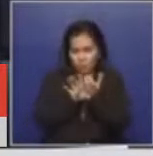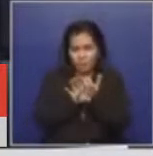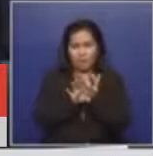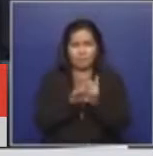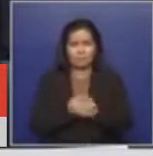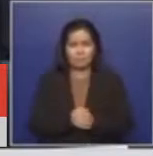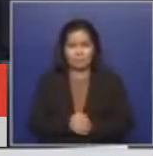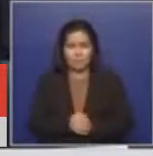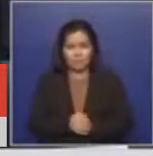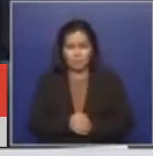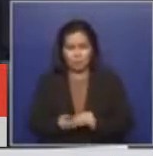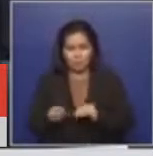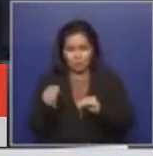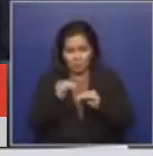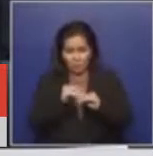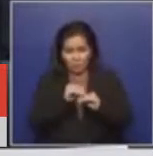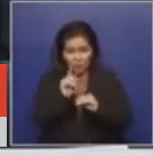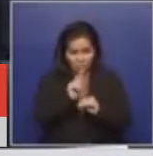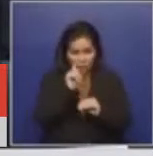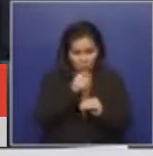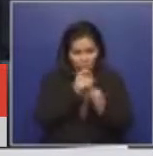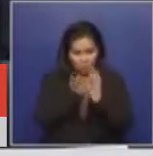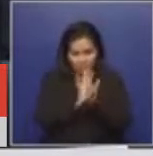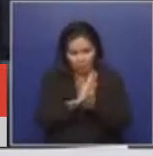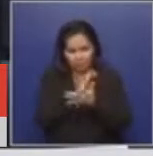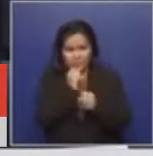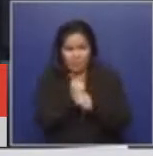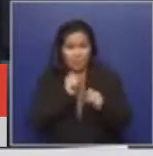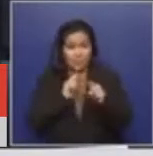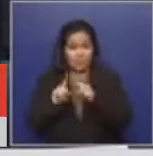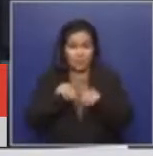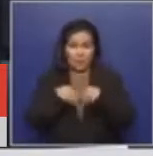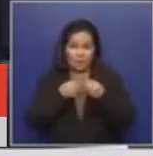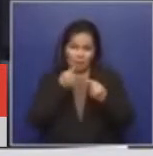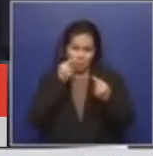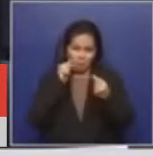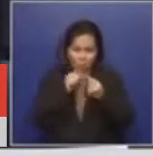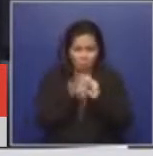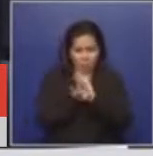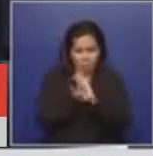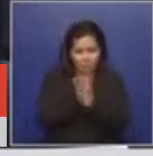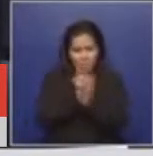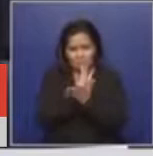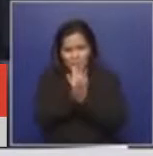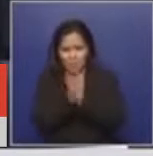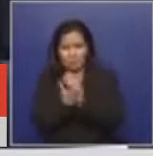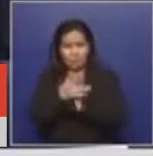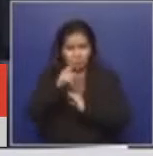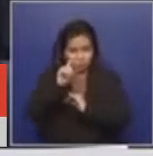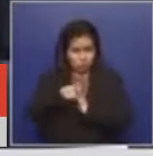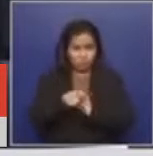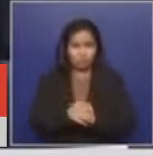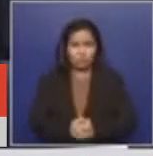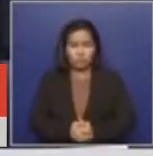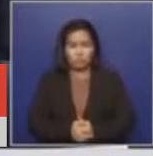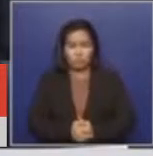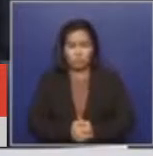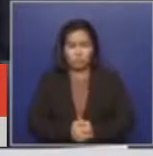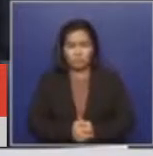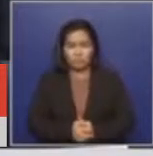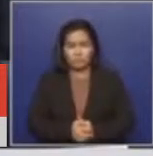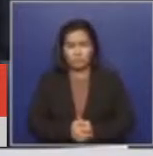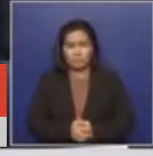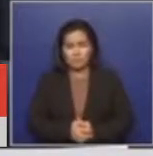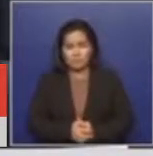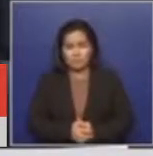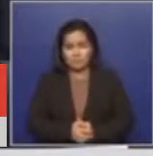ขมันส่วนเกินเรายังมีสิ่งที่ยังต้องปรับปรุงนะครับซึ่งผมก็ขอบอกว่าส